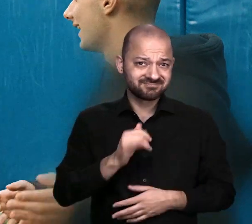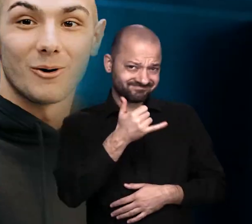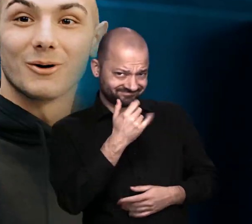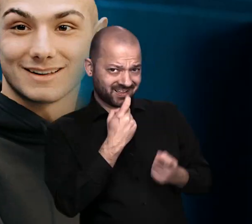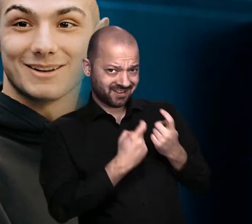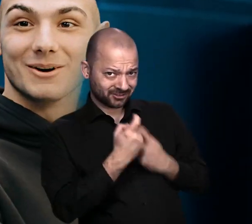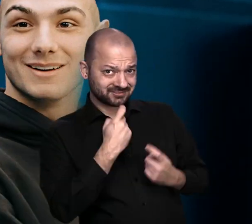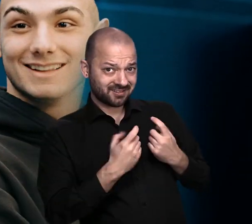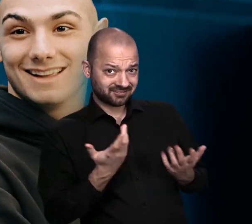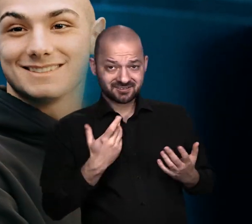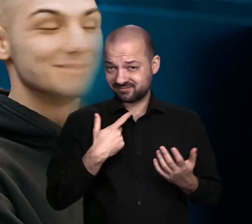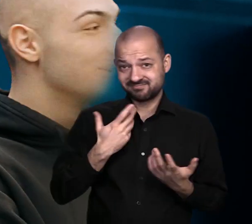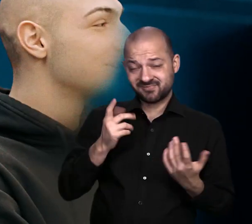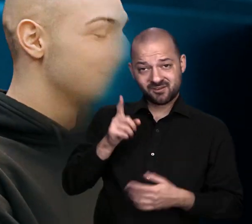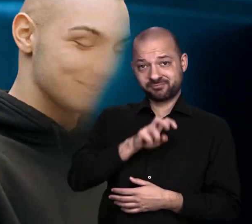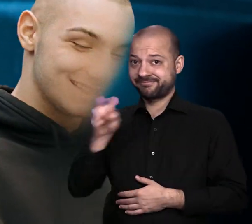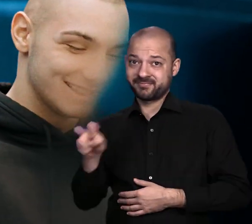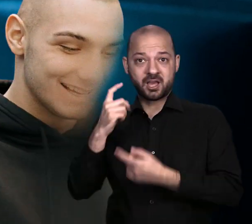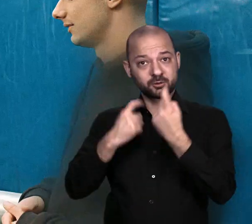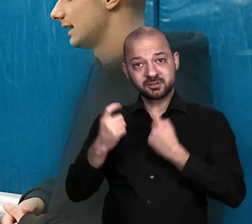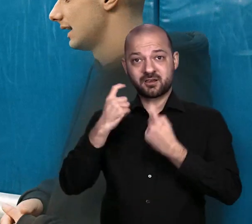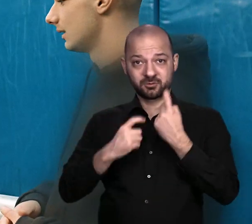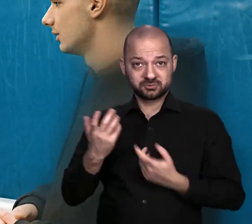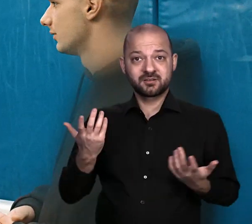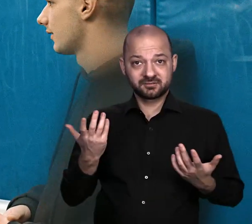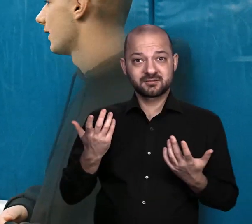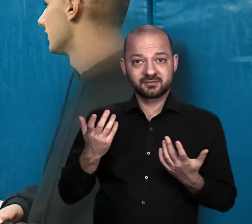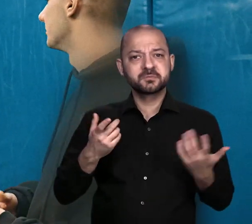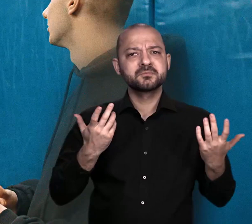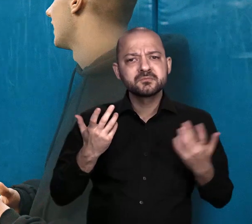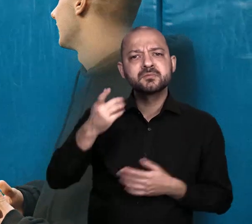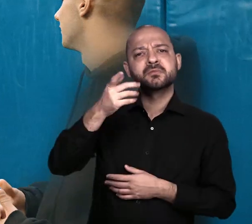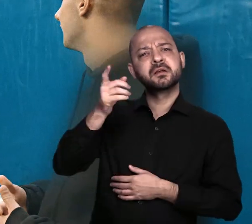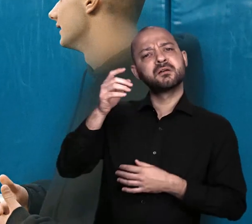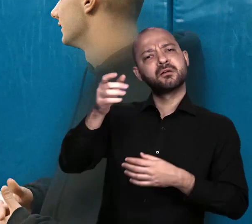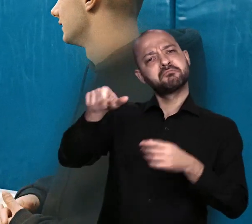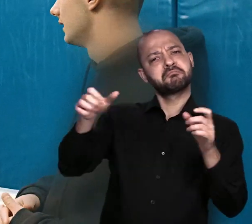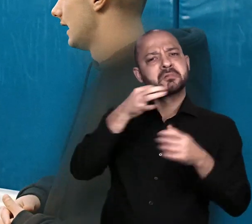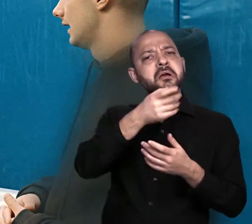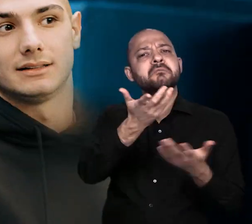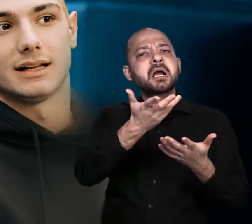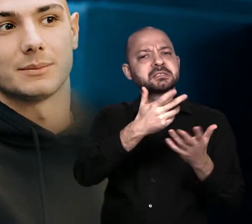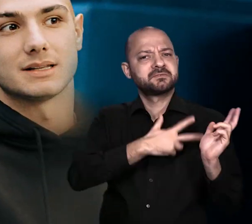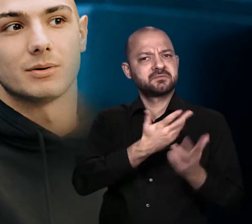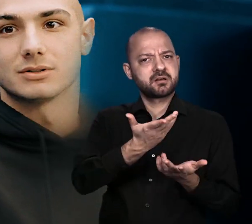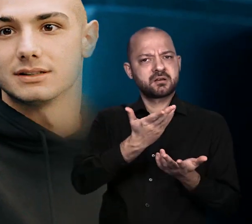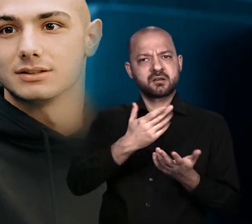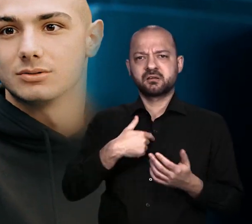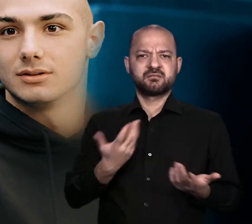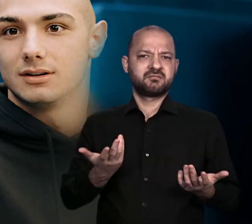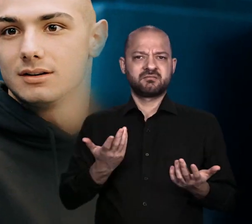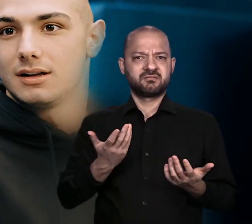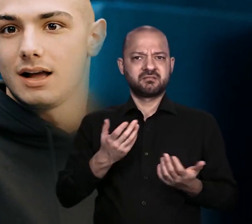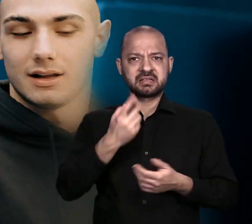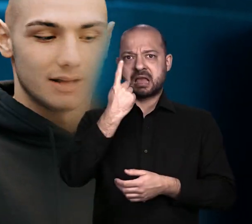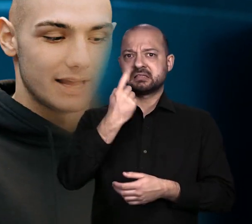wird man da ja auch, genau. Da sind wir auch die Ausländer. Wenn dann halt Leute fragen, was bist du eigentlich wirklich? Da gibt es ja bei uns nicht